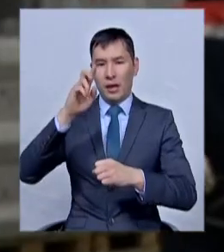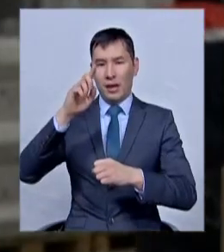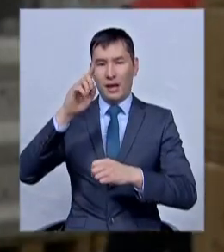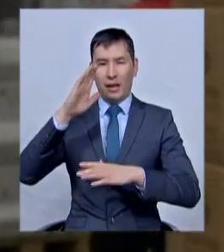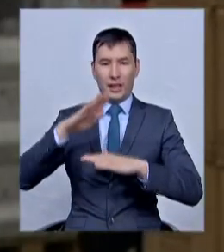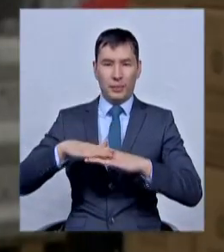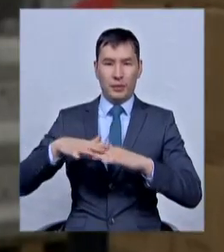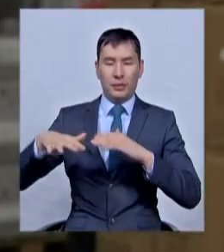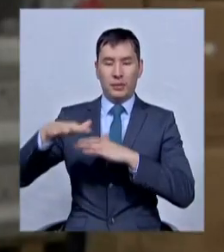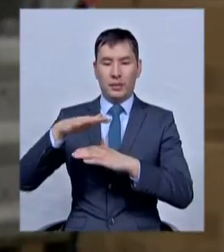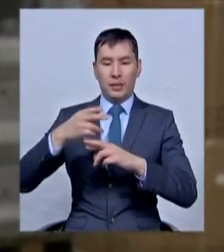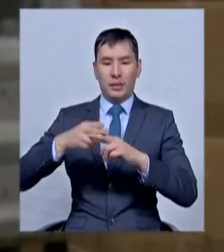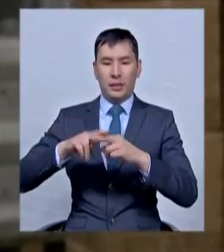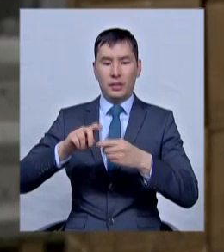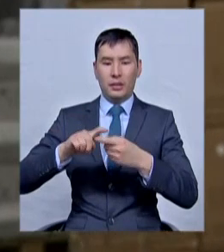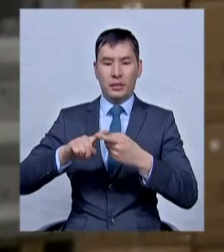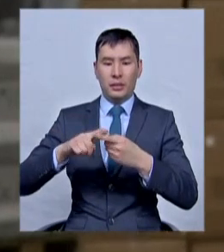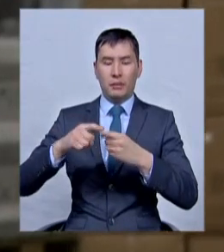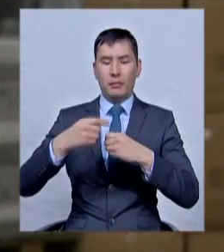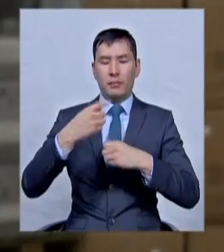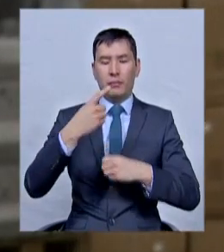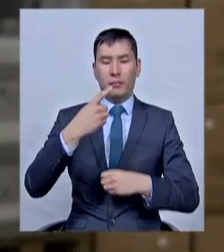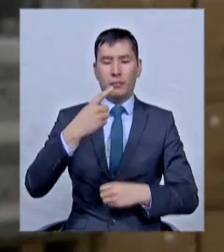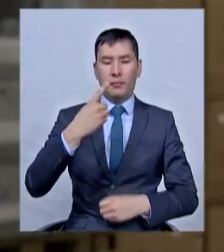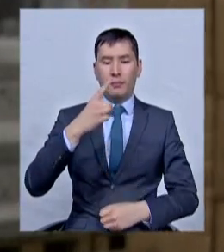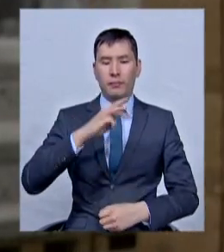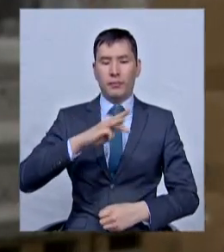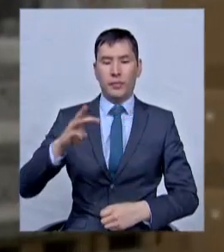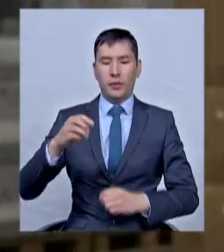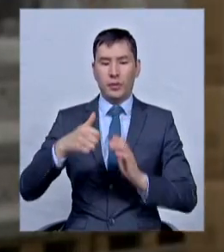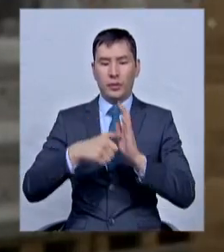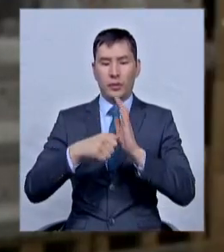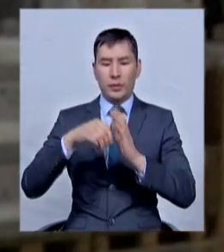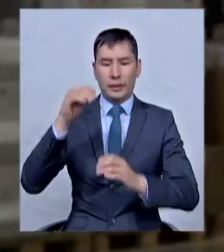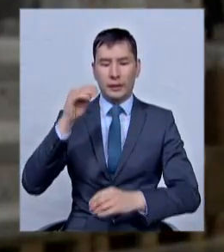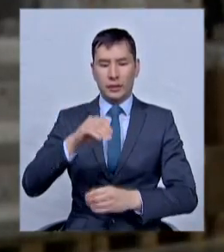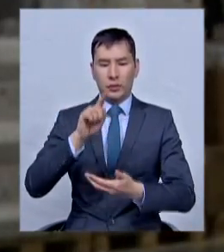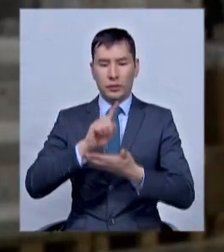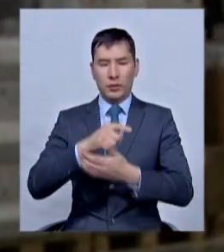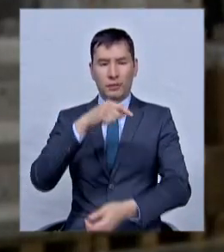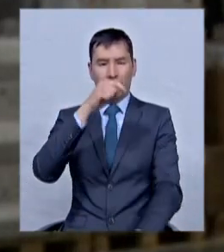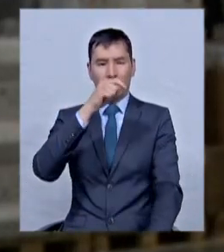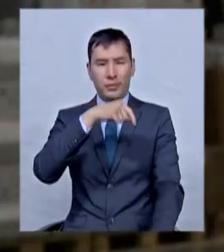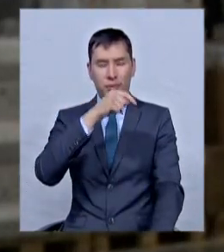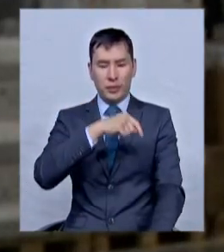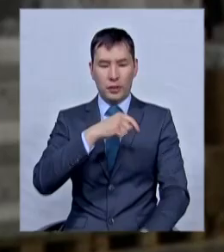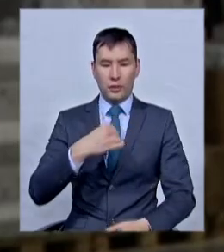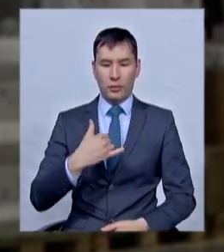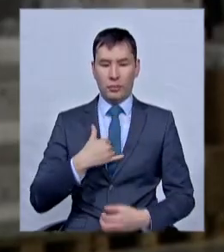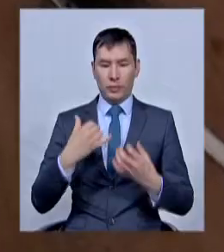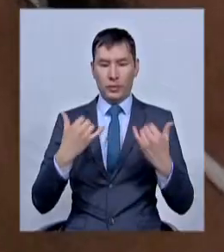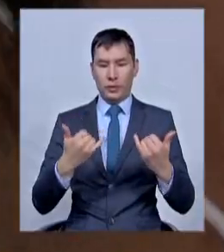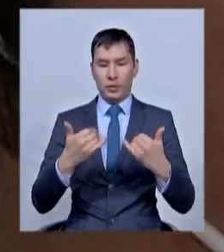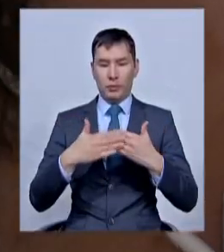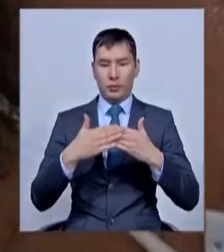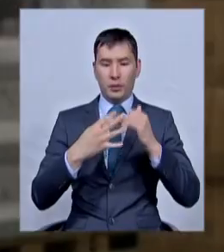қоры бойынша 1,600,000 система болу керек, бір рет құйылатын. Бізде қазір 9 миллионнан